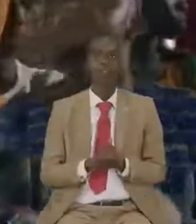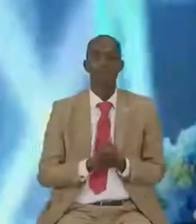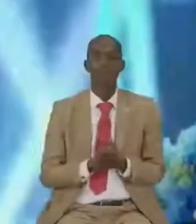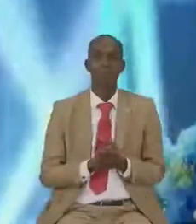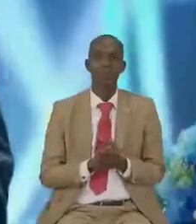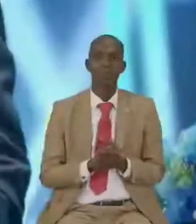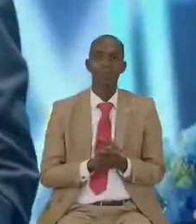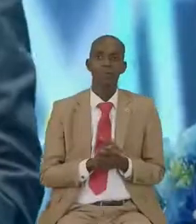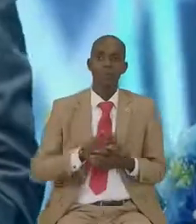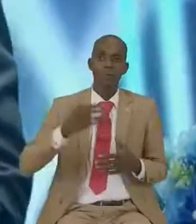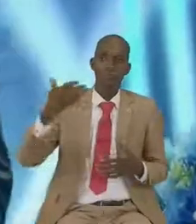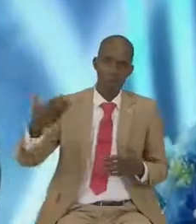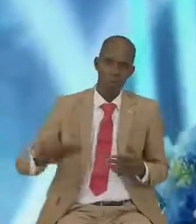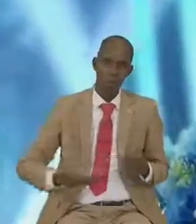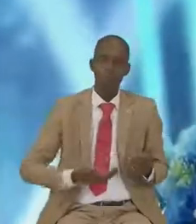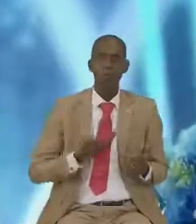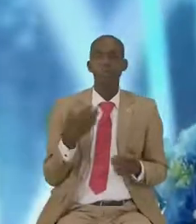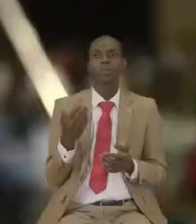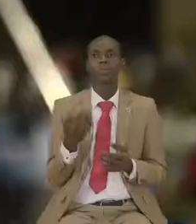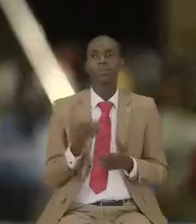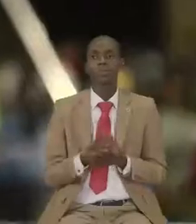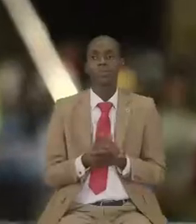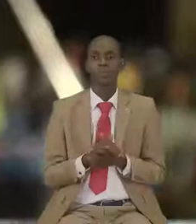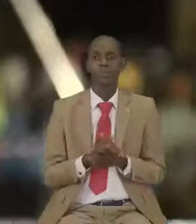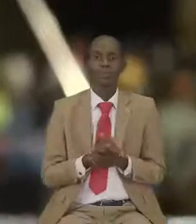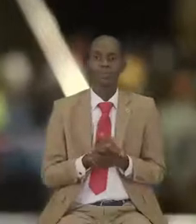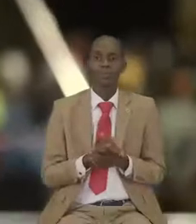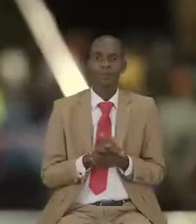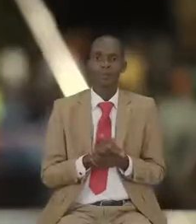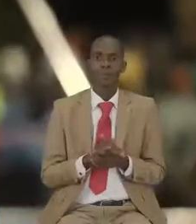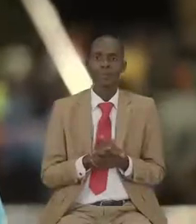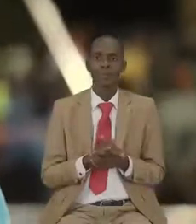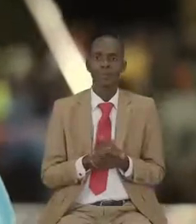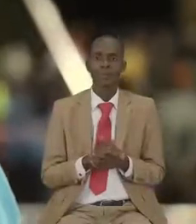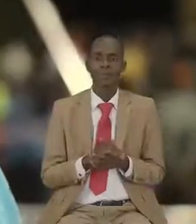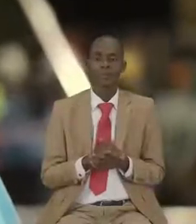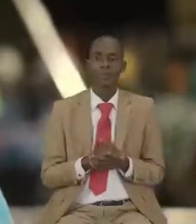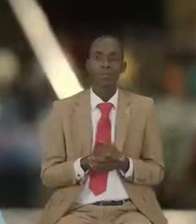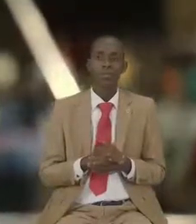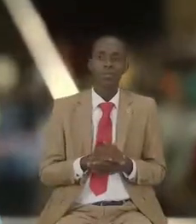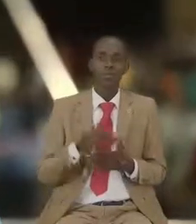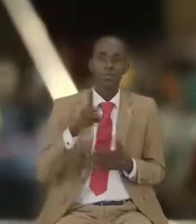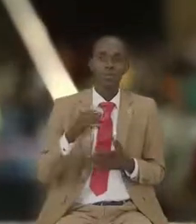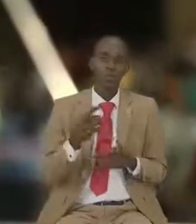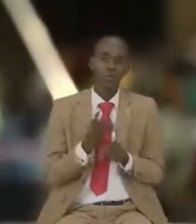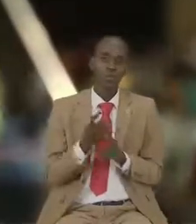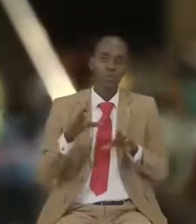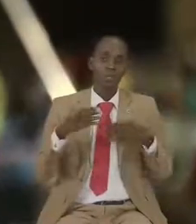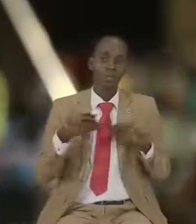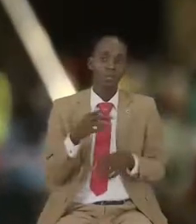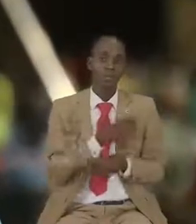Amen. Si vous êtes content, que vous entendez dire Amen. Vous allez bienvenue à la famille de Dieu.